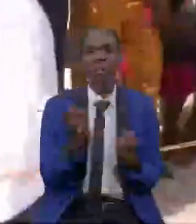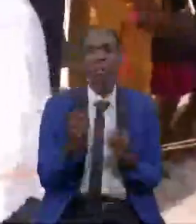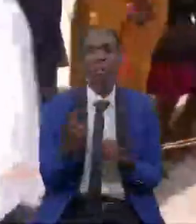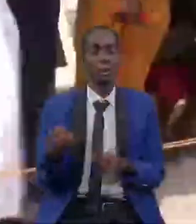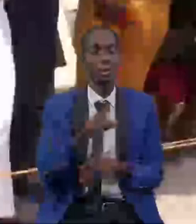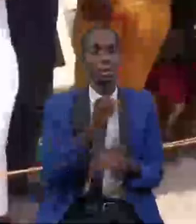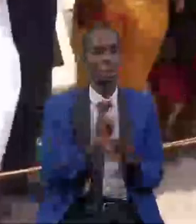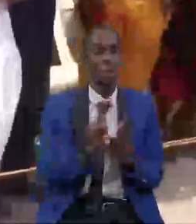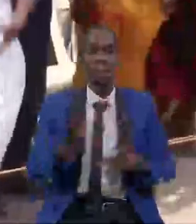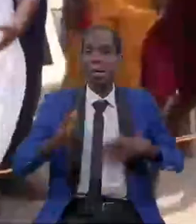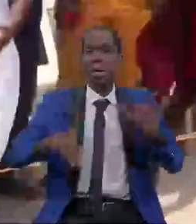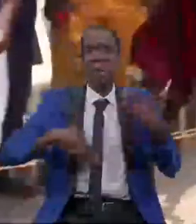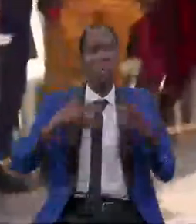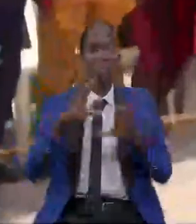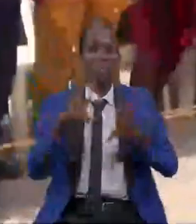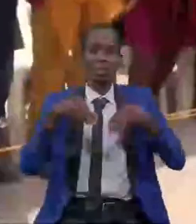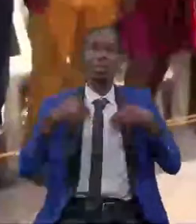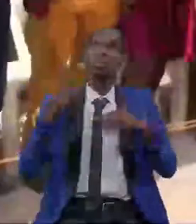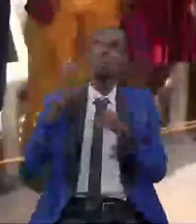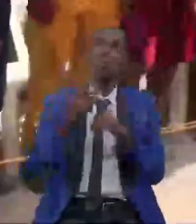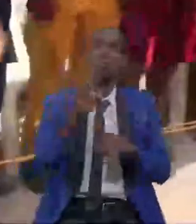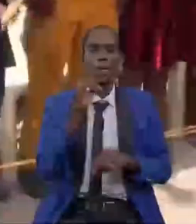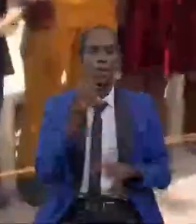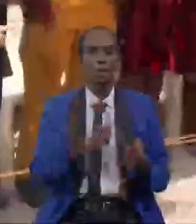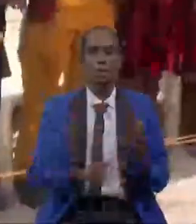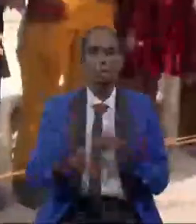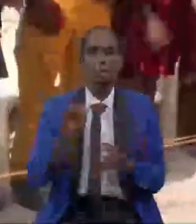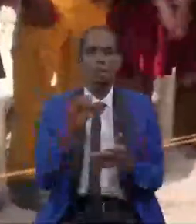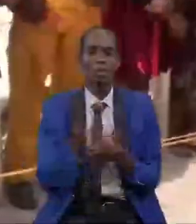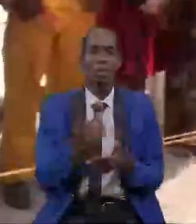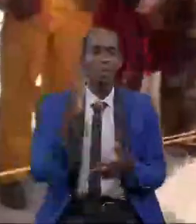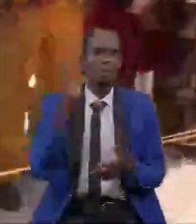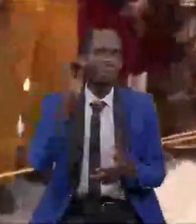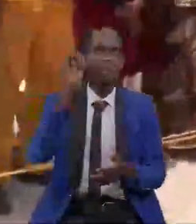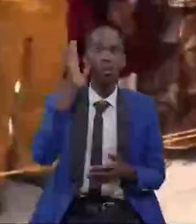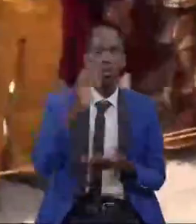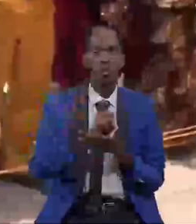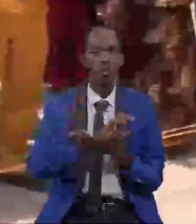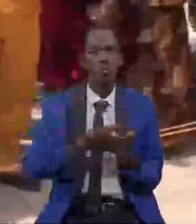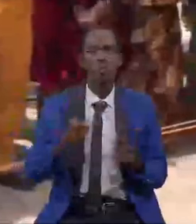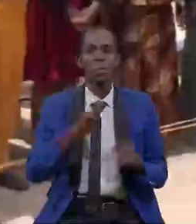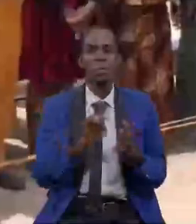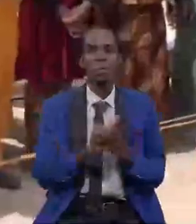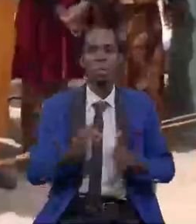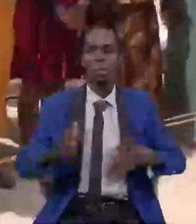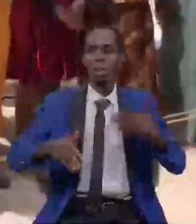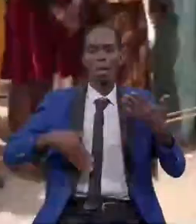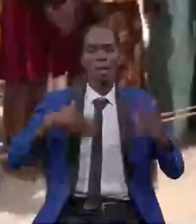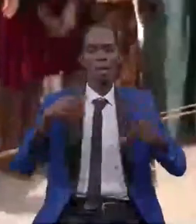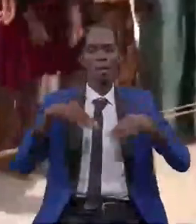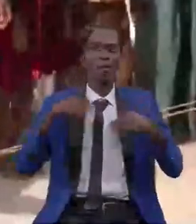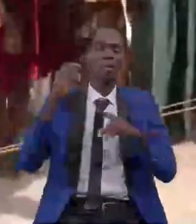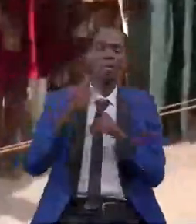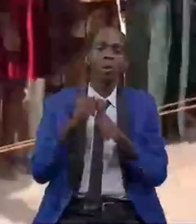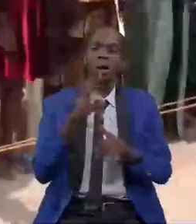reçurent avec joie sa parole sont ceux-là qui ont été sanctifiés. Ceux qui reçurent sa parole